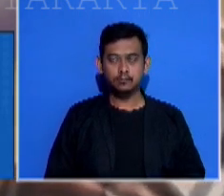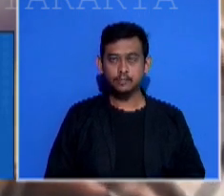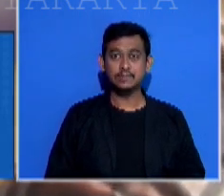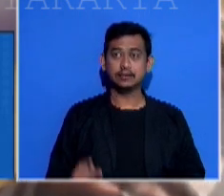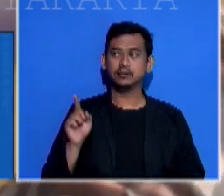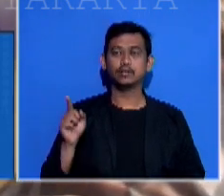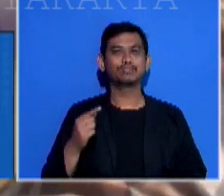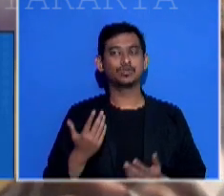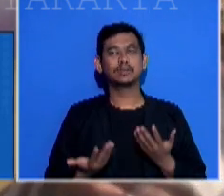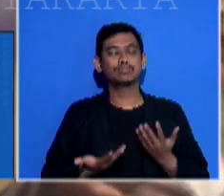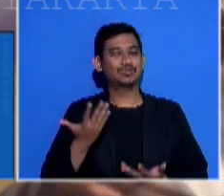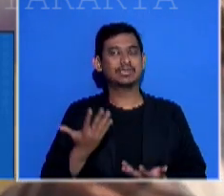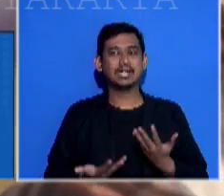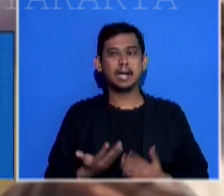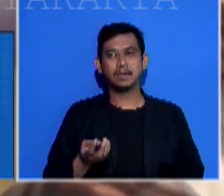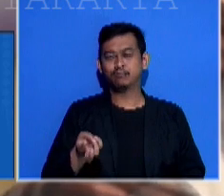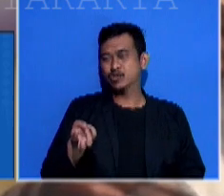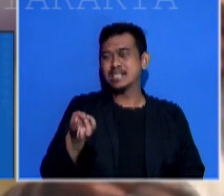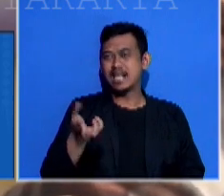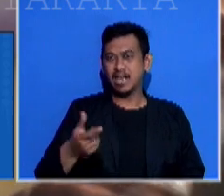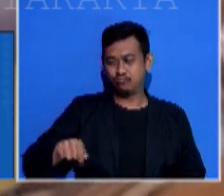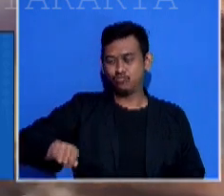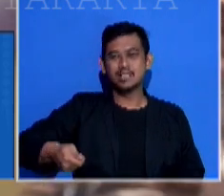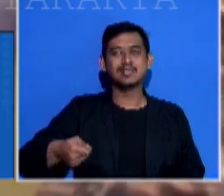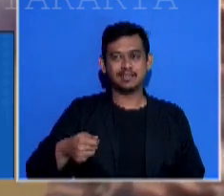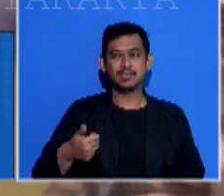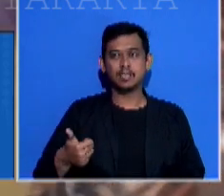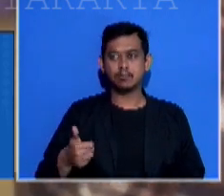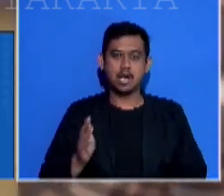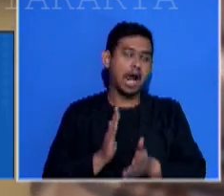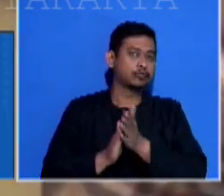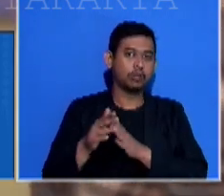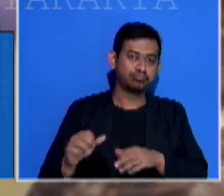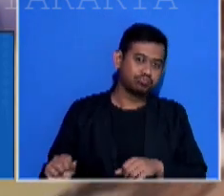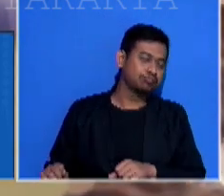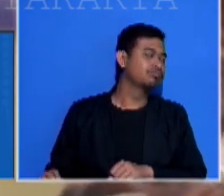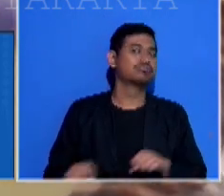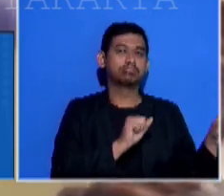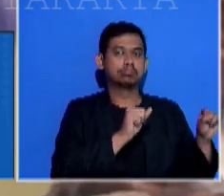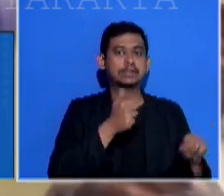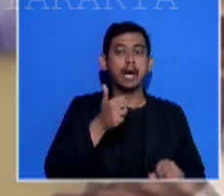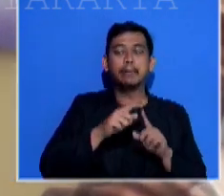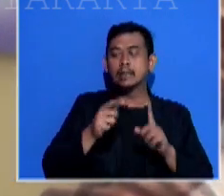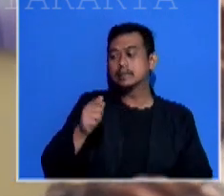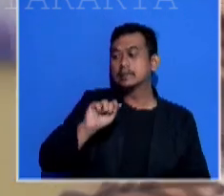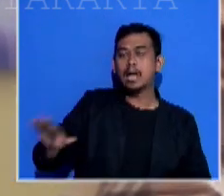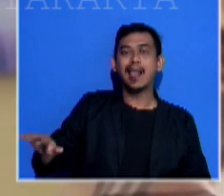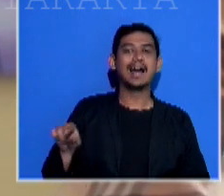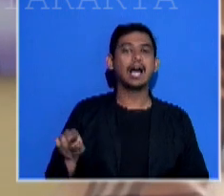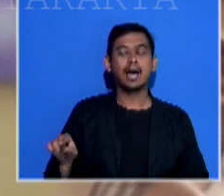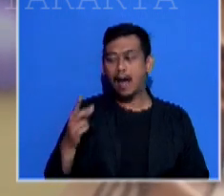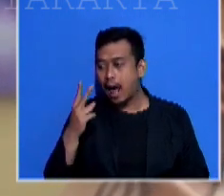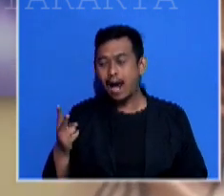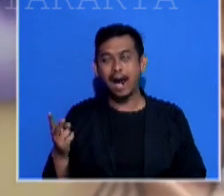mungkin cuma sebentar ditinggal, ya dia terus masuk kembali ke dalam toko tersebut.